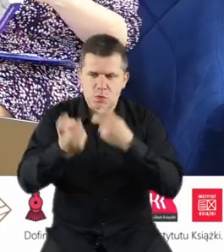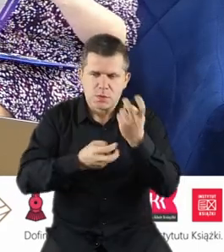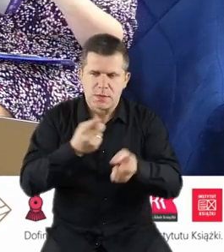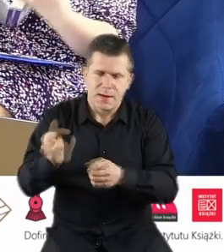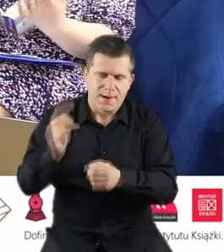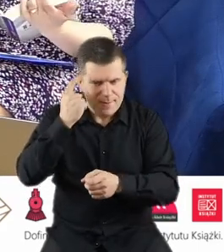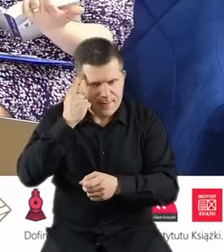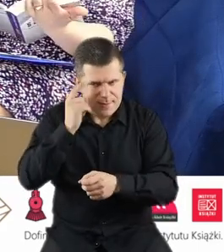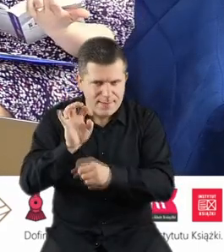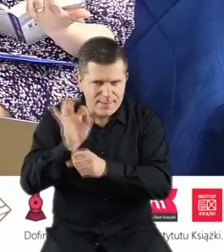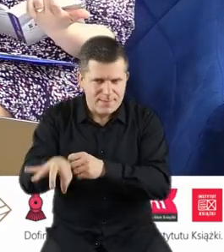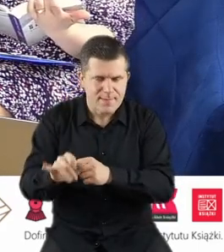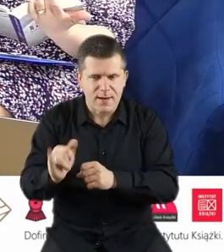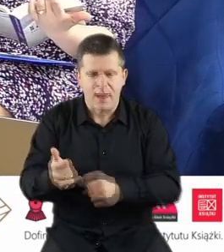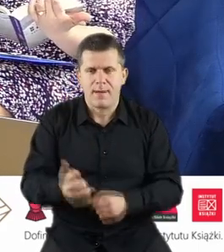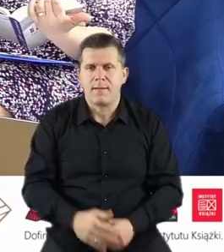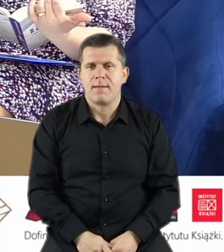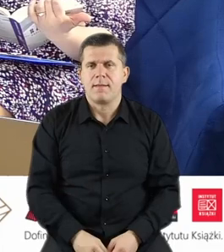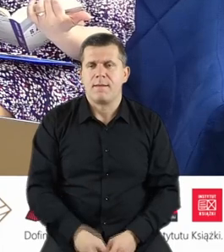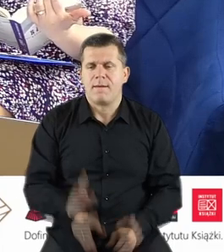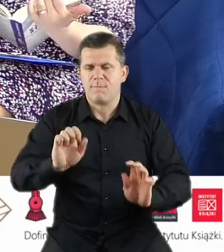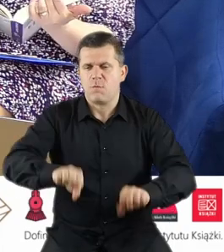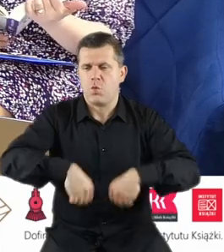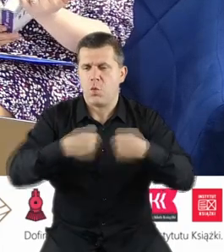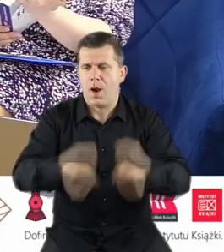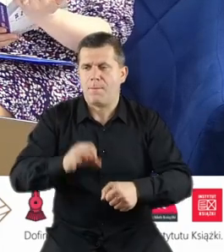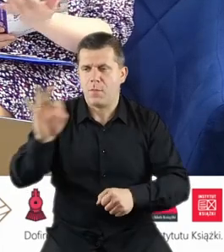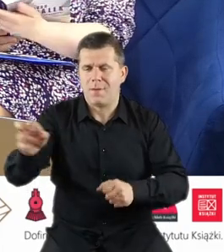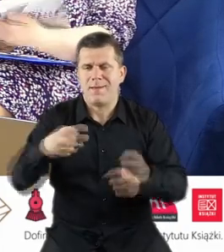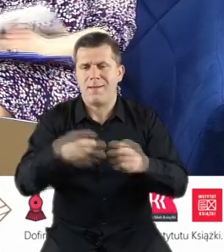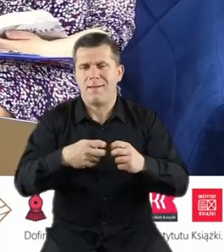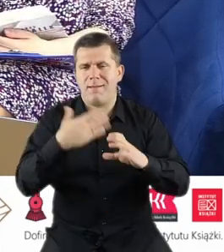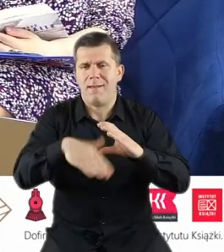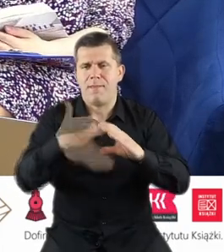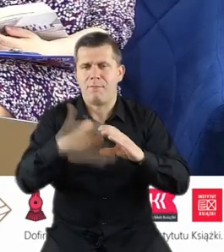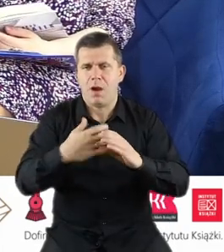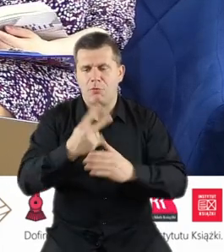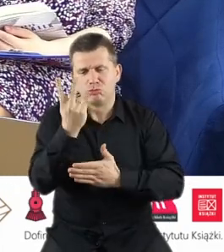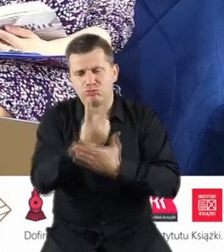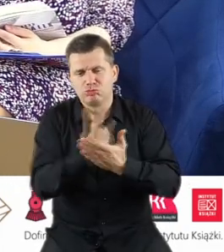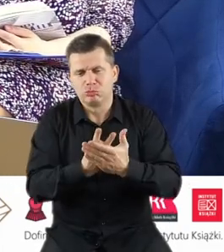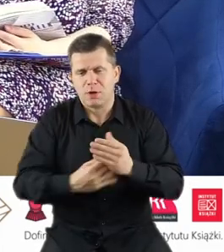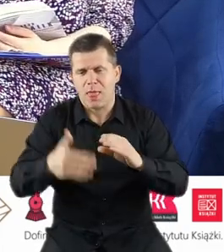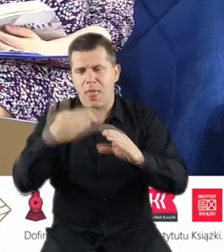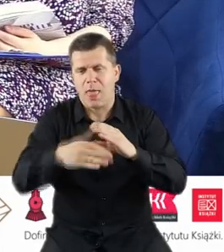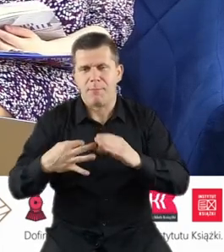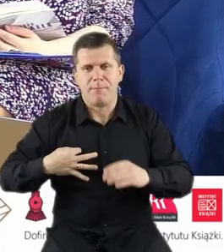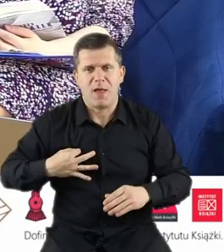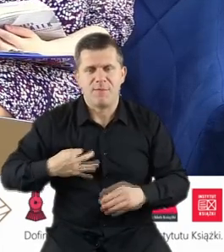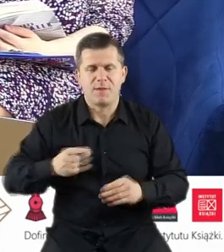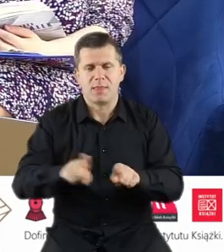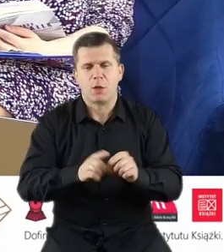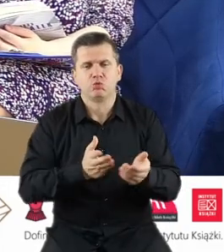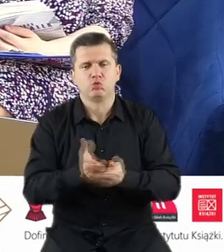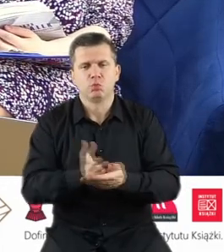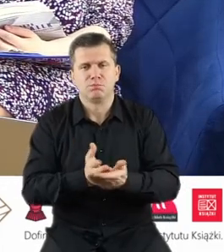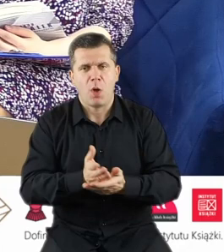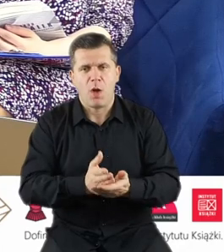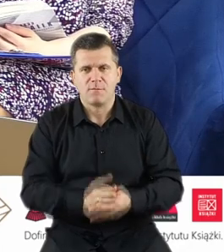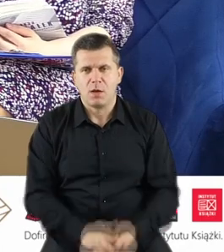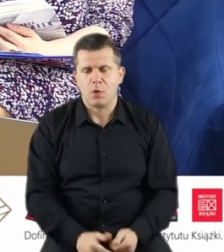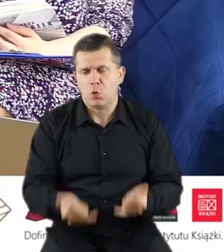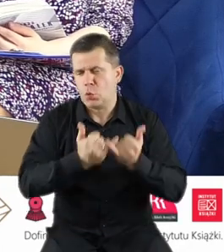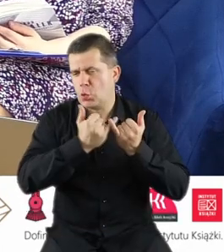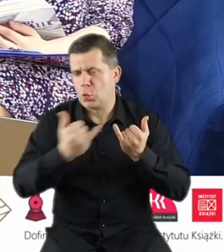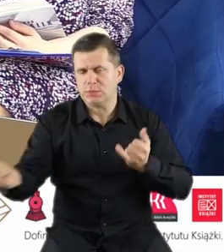haka. W związku z tym włamują się na jej skrzynkę internetową, czytając maile prywatne i służbowe na różne